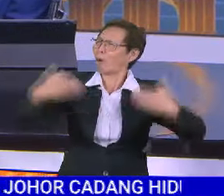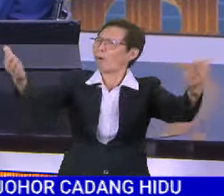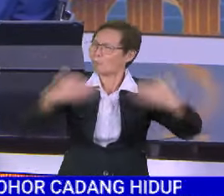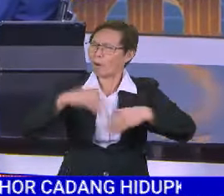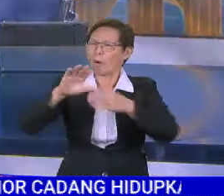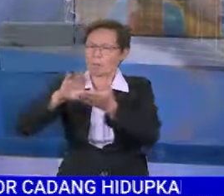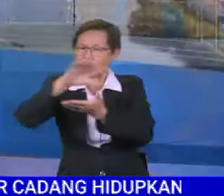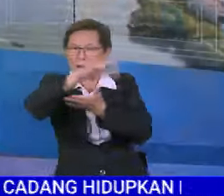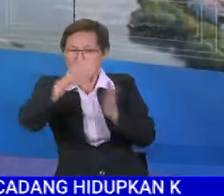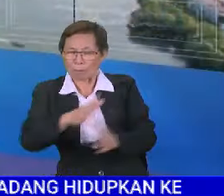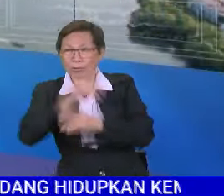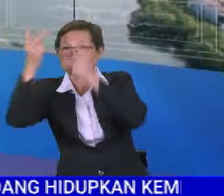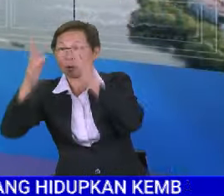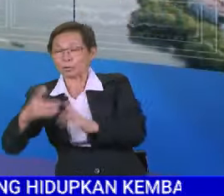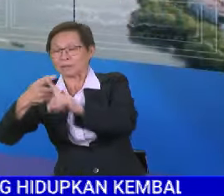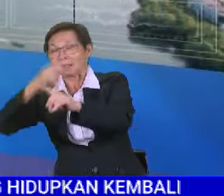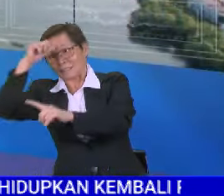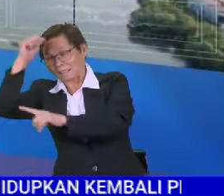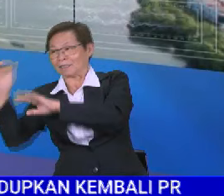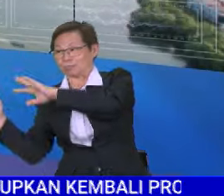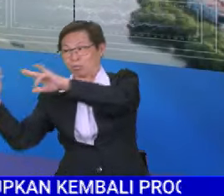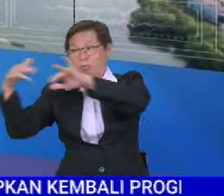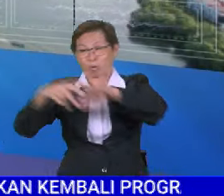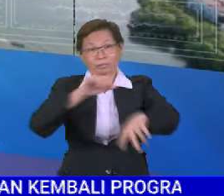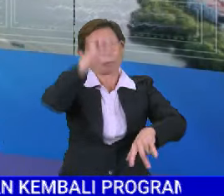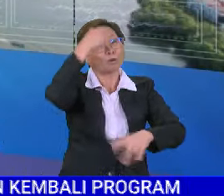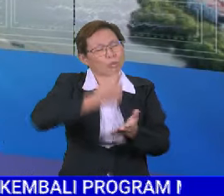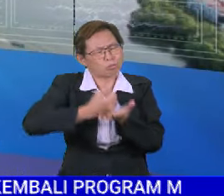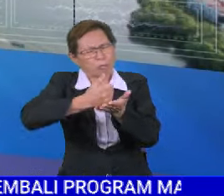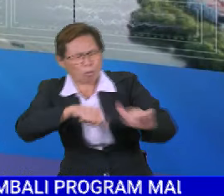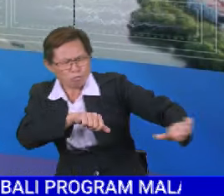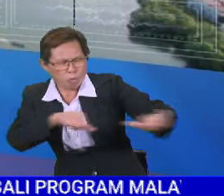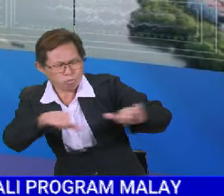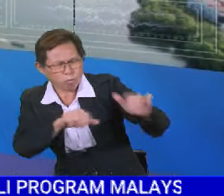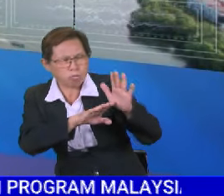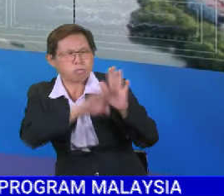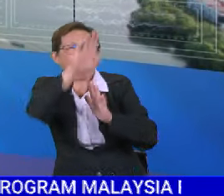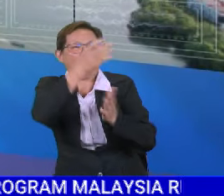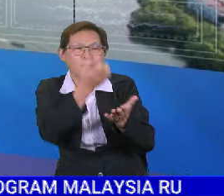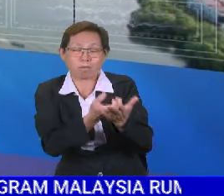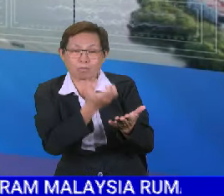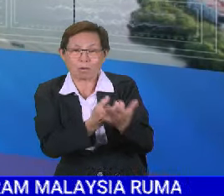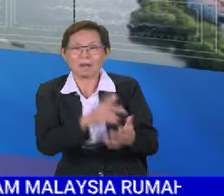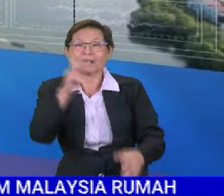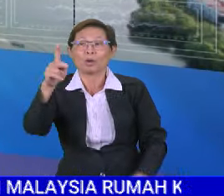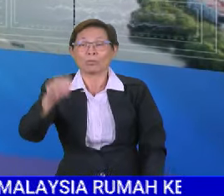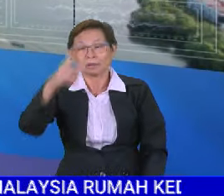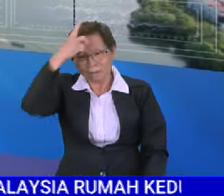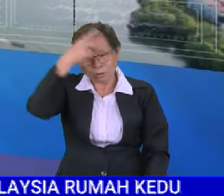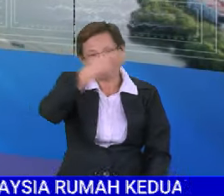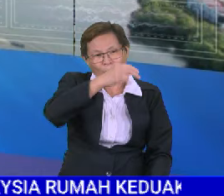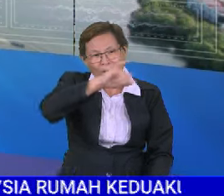pelabur dan pelancong dari India ke negeri ini untuk membantu melancakkan lagi sektor ekonomi ketua mait